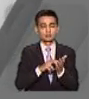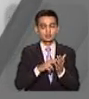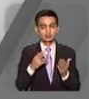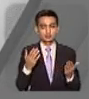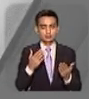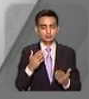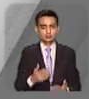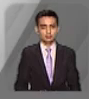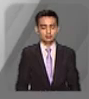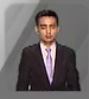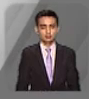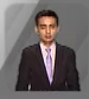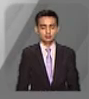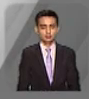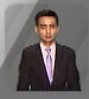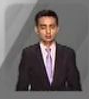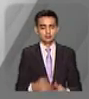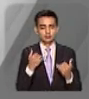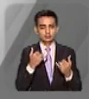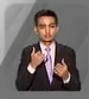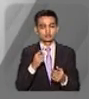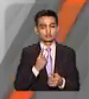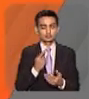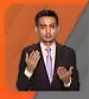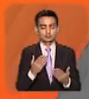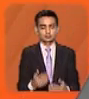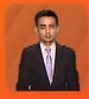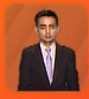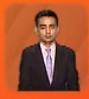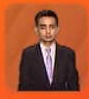что цены подорожают. И чего нам еще ждать?